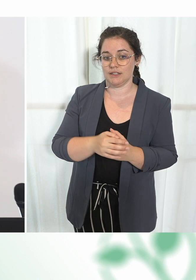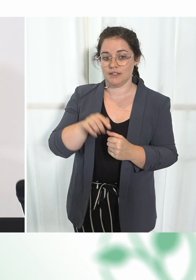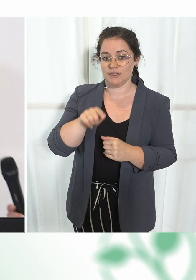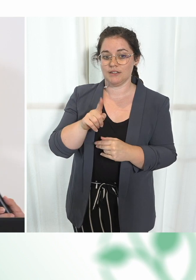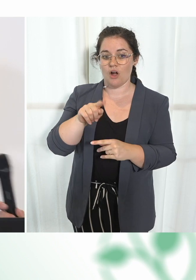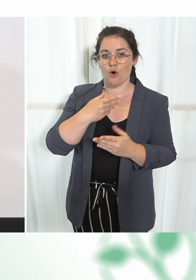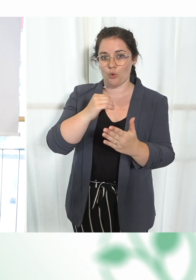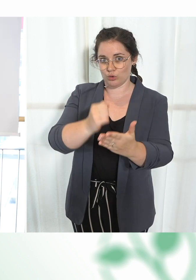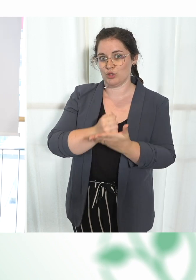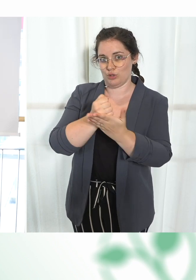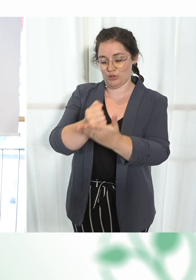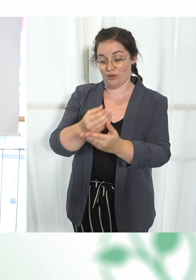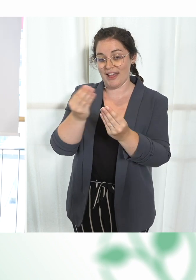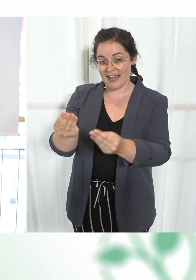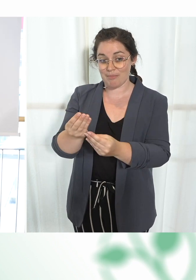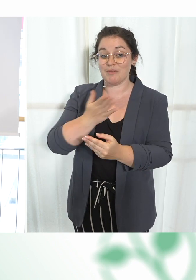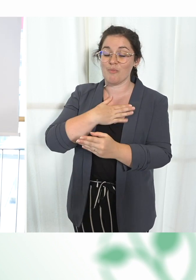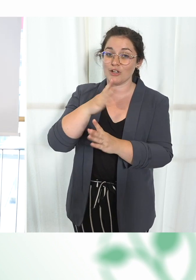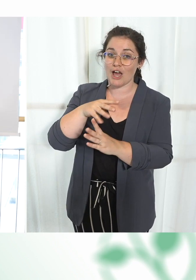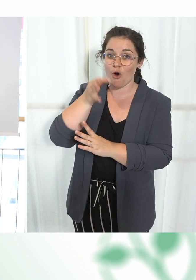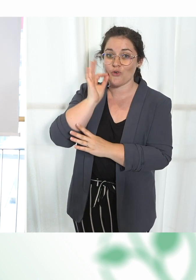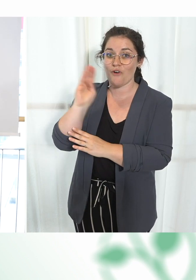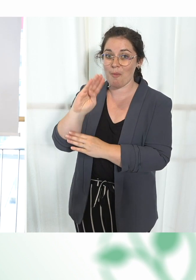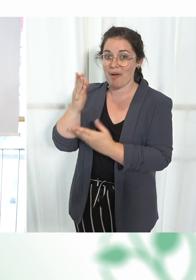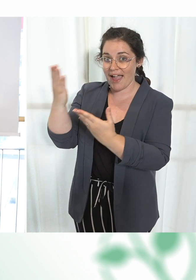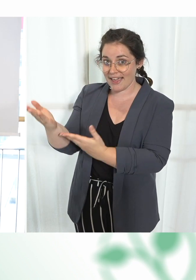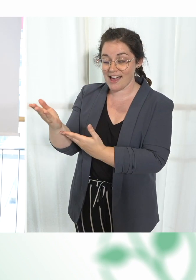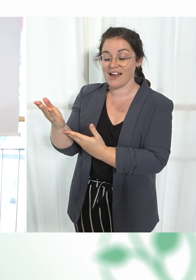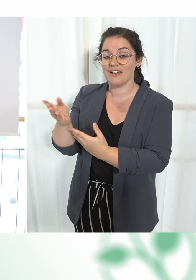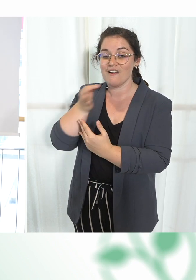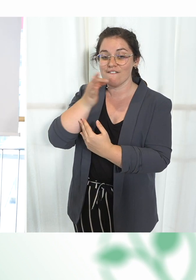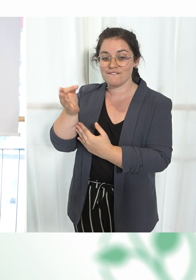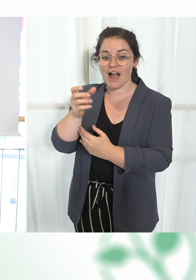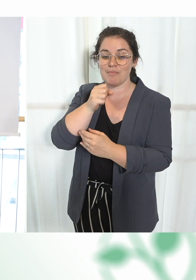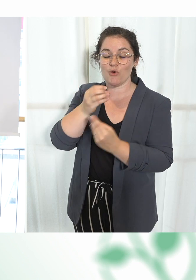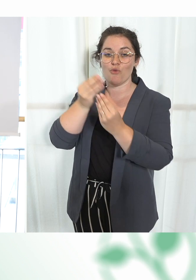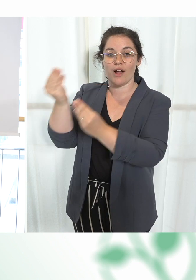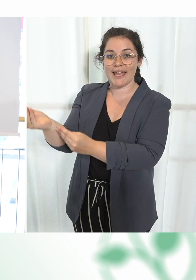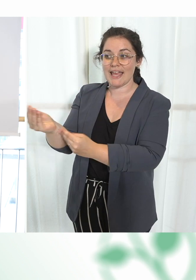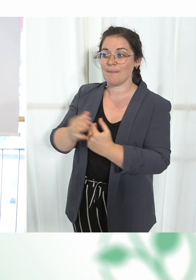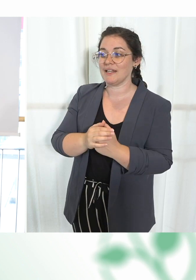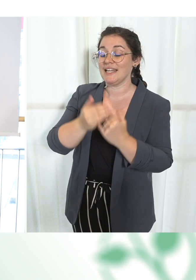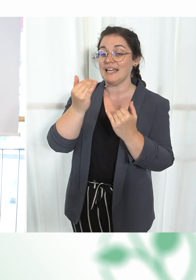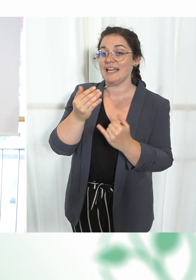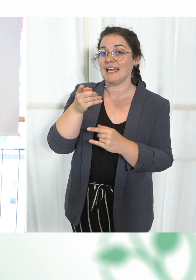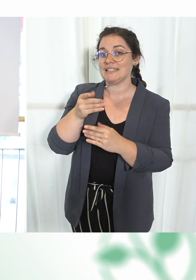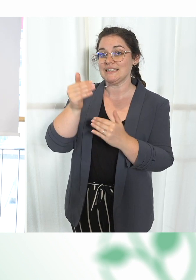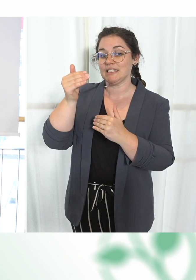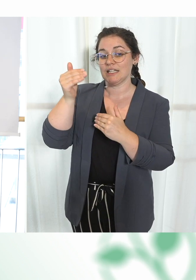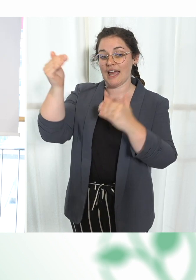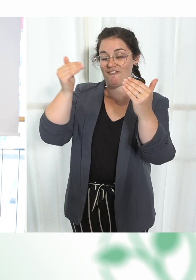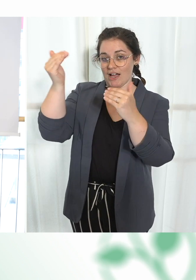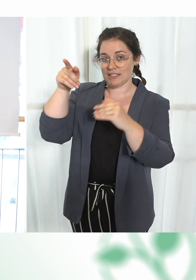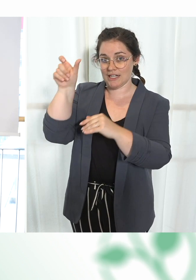da auch unterstützen. Da wollen wir die Frau Bayer natürlich auch gerne in das Gespräch einbinden. Frau Bayer, Sie bekommen ein Mikrofon. Sie machen jetzt als Erwachsene